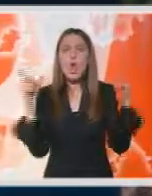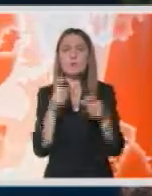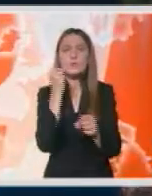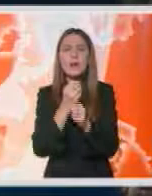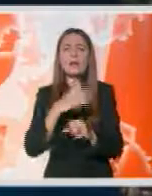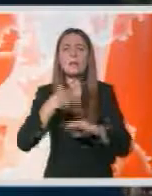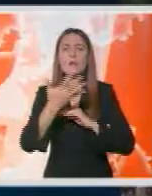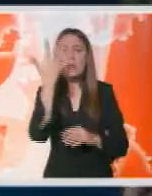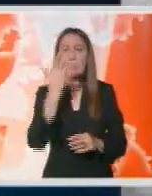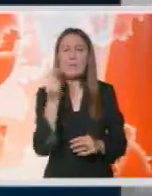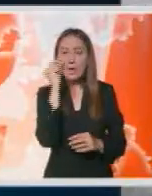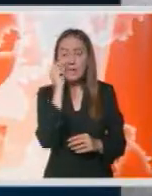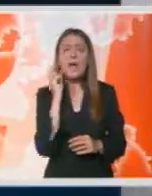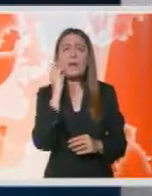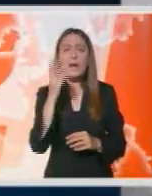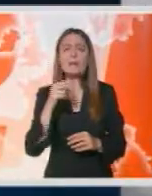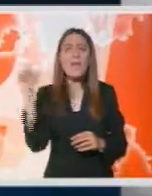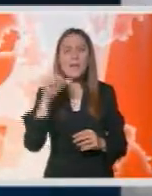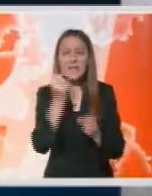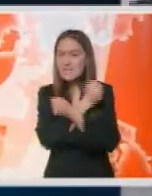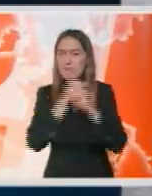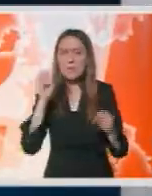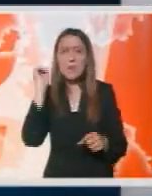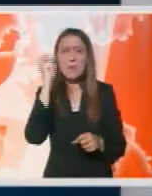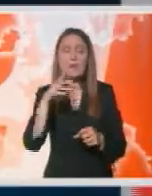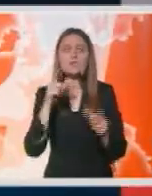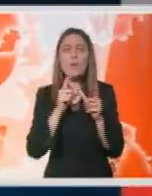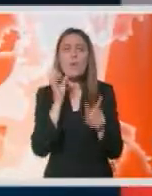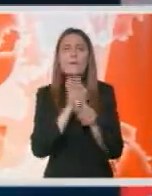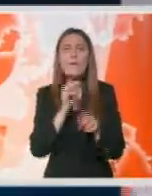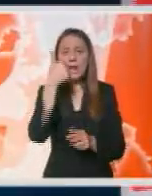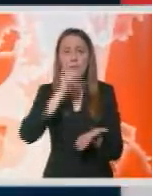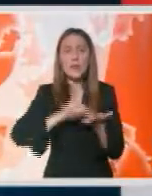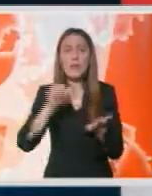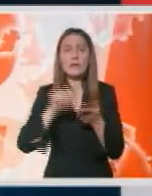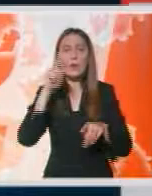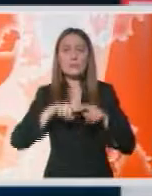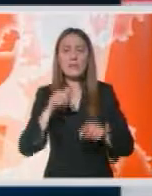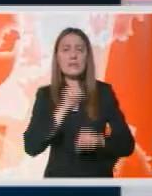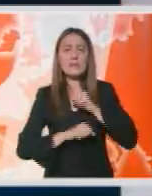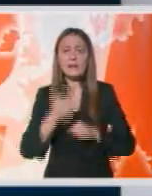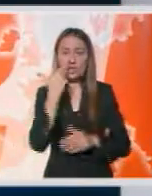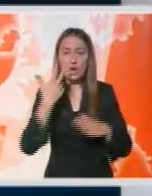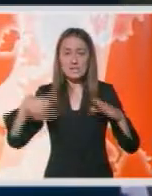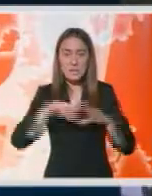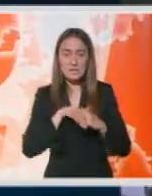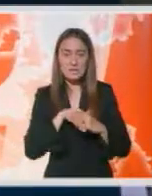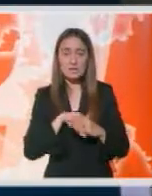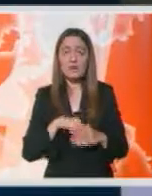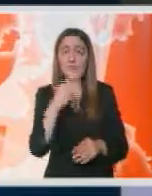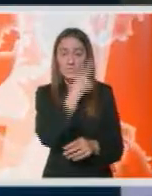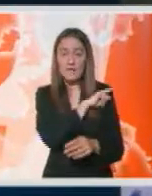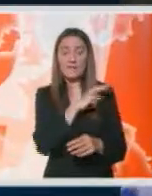posle 5. maja, kada je od gasne bombe bačene u filijalu jedne banke u Atini stradalo troje zaposlenih.